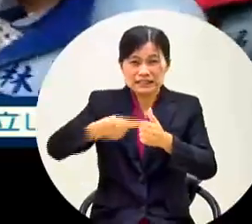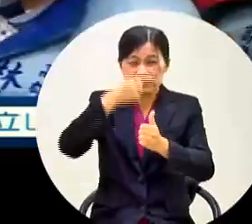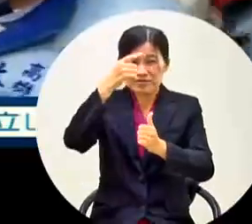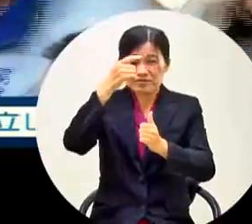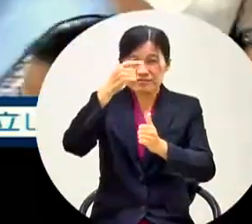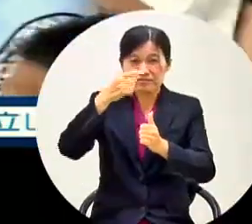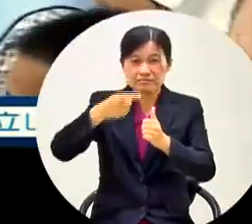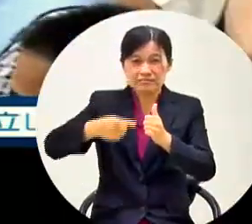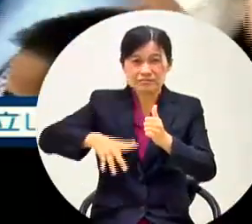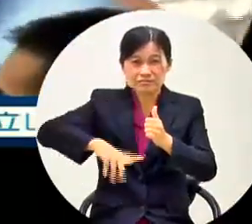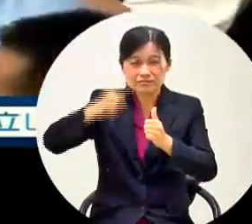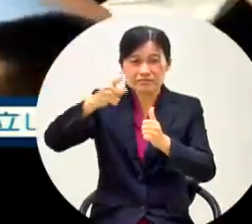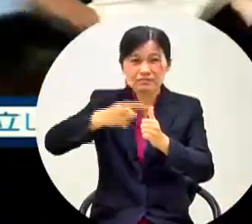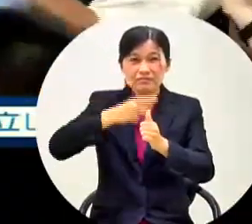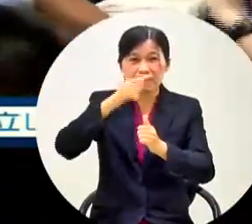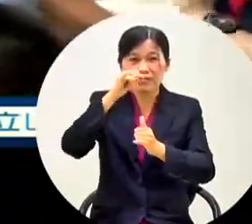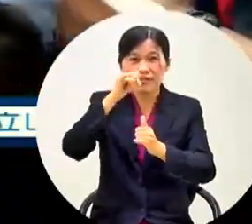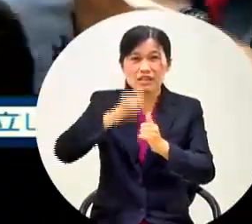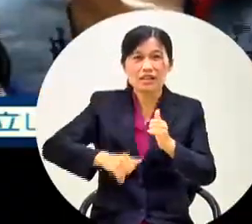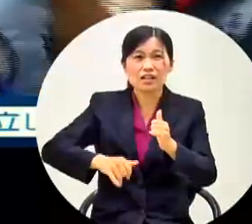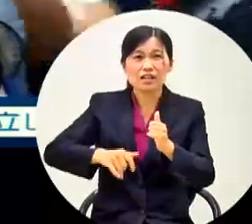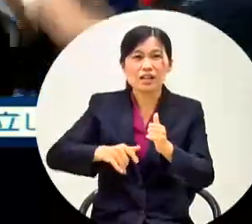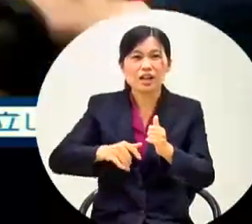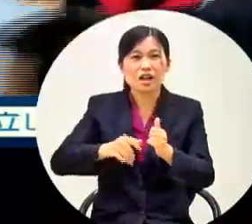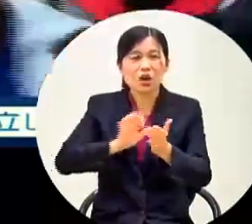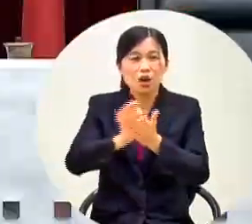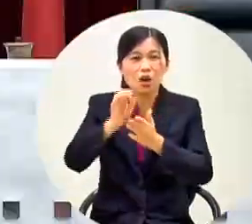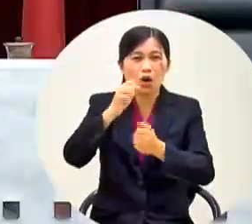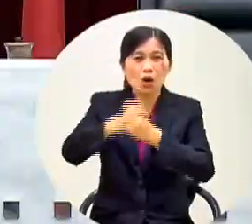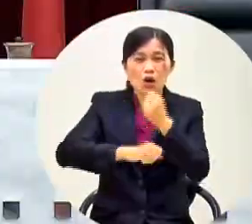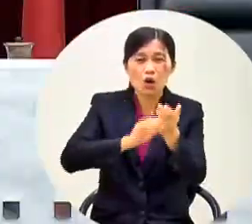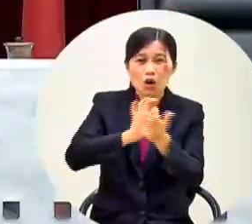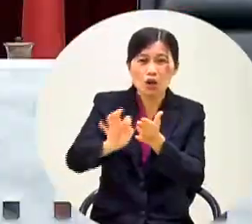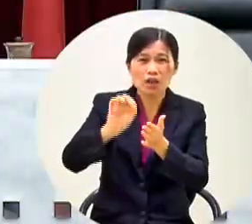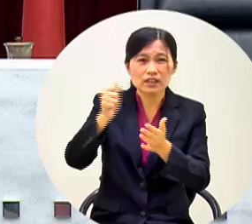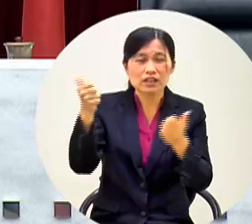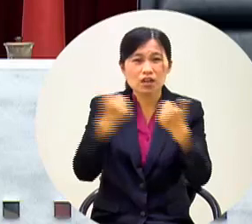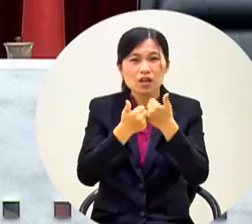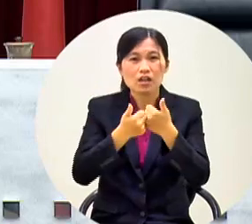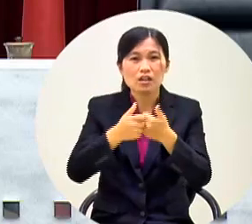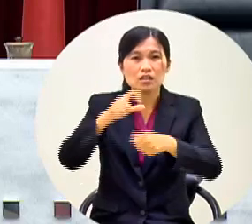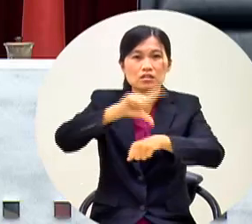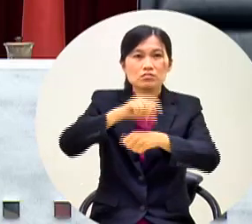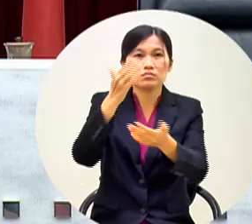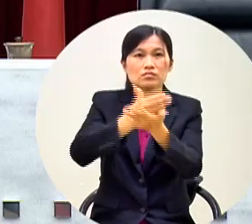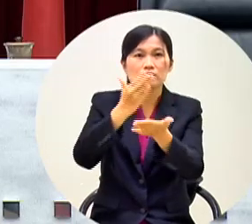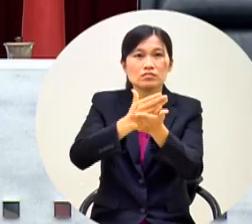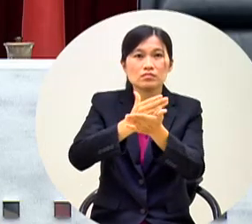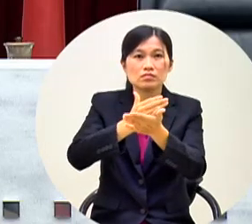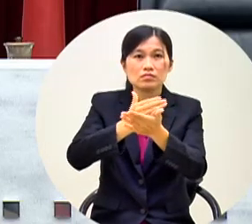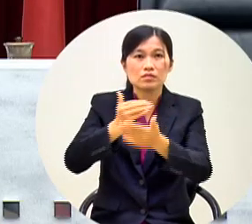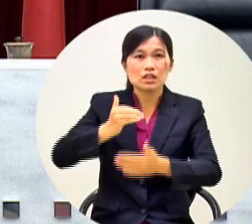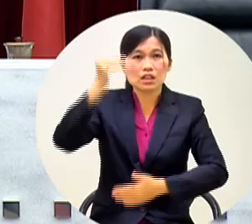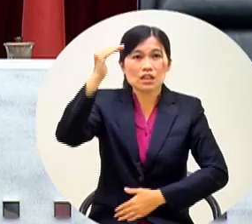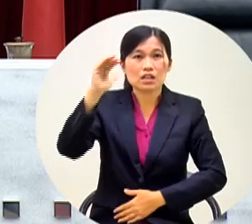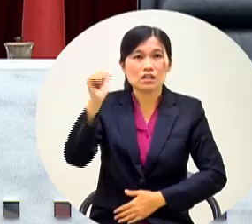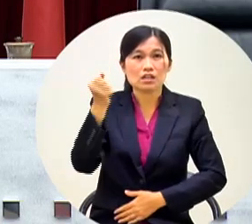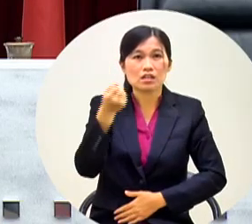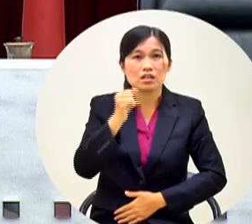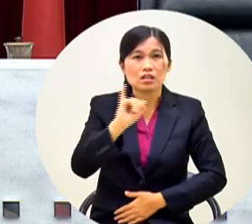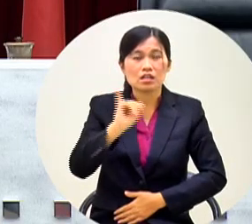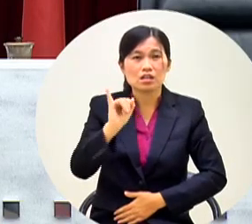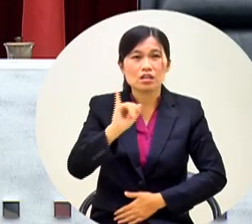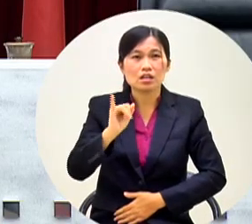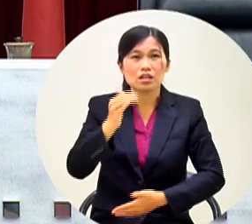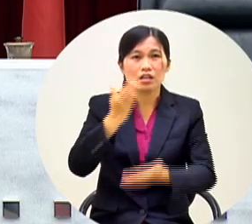得非常的 时间请暂停哦，我们高议员请暂停一下。那个依照我们议事规则